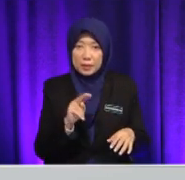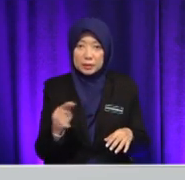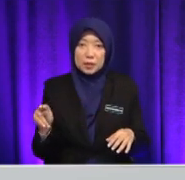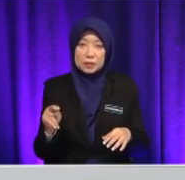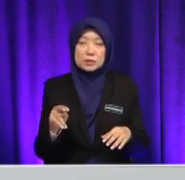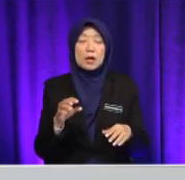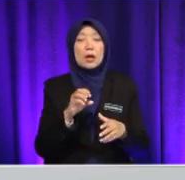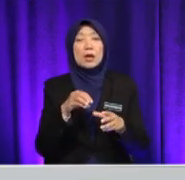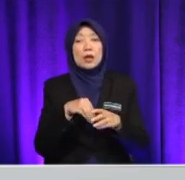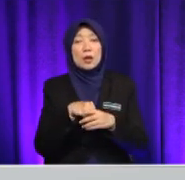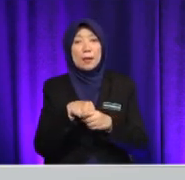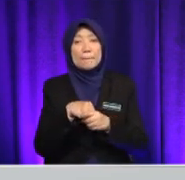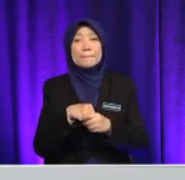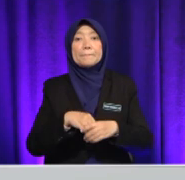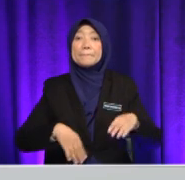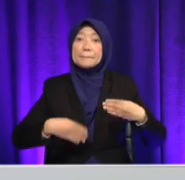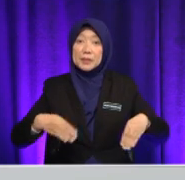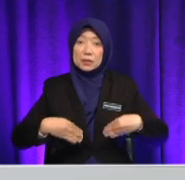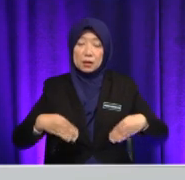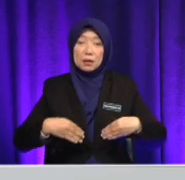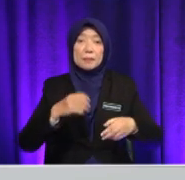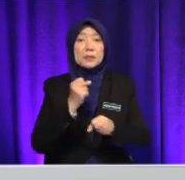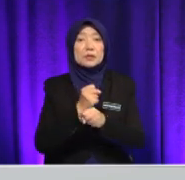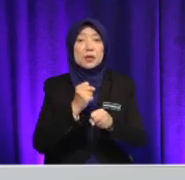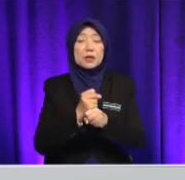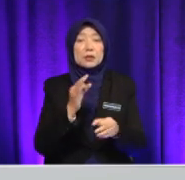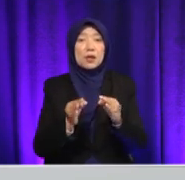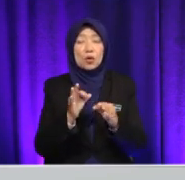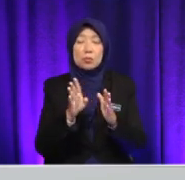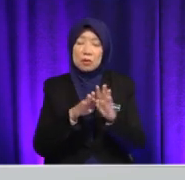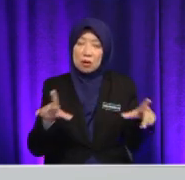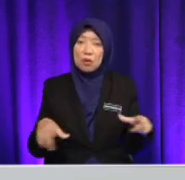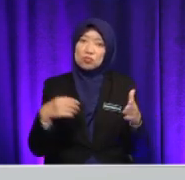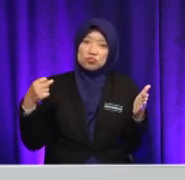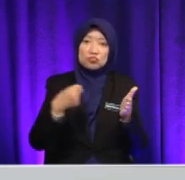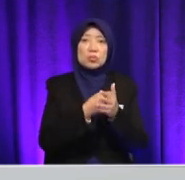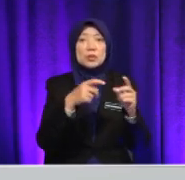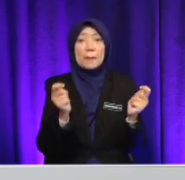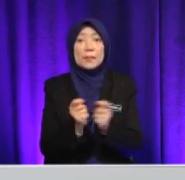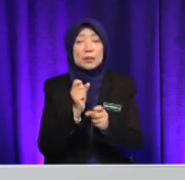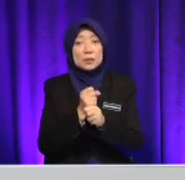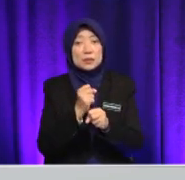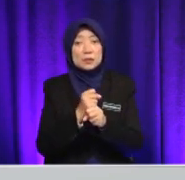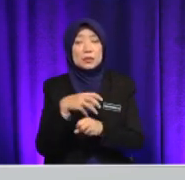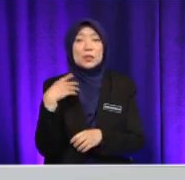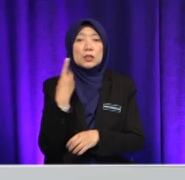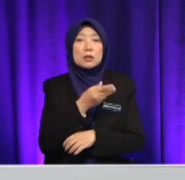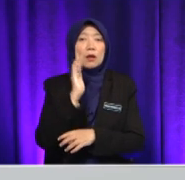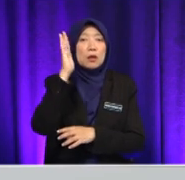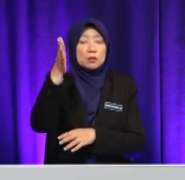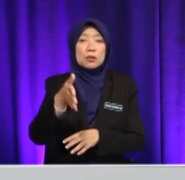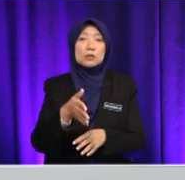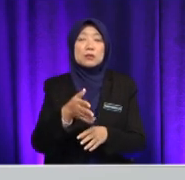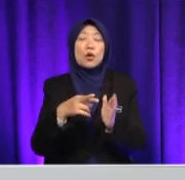pekerjaan kalau kita tak tahu attack keselamatan jika pelakunya kemalangan di tempat kecil itu kita akan dapat eee